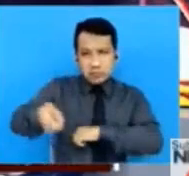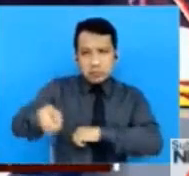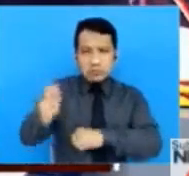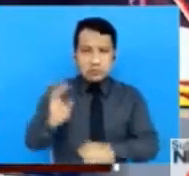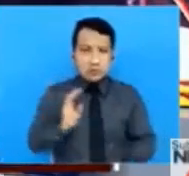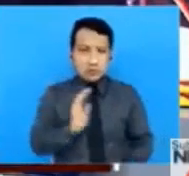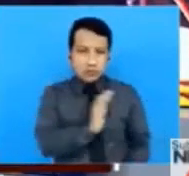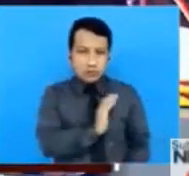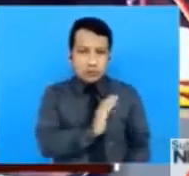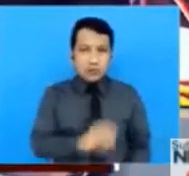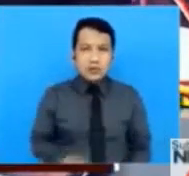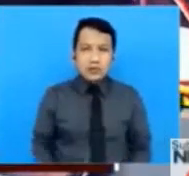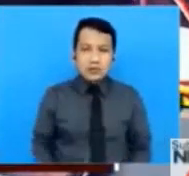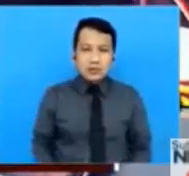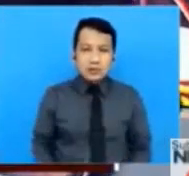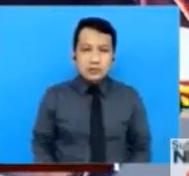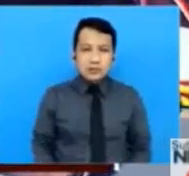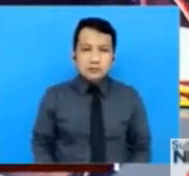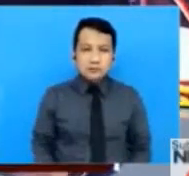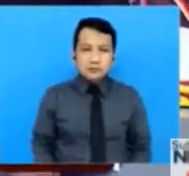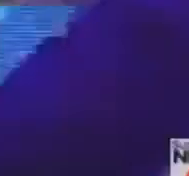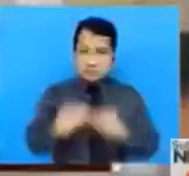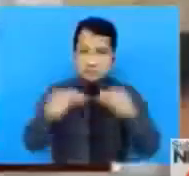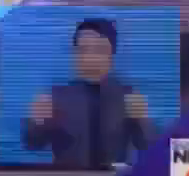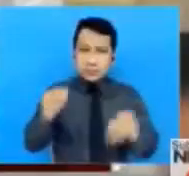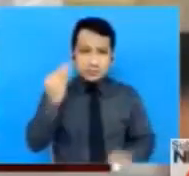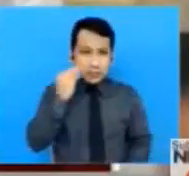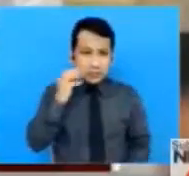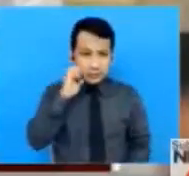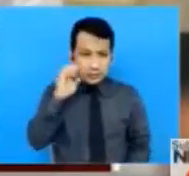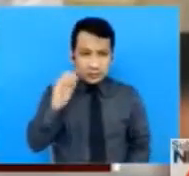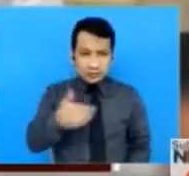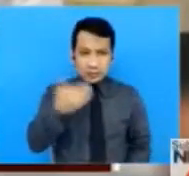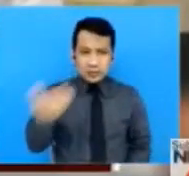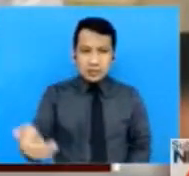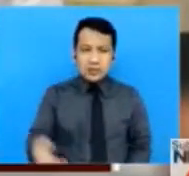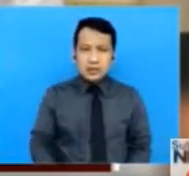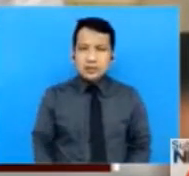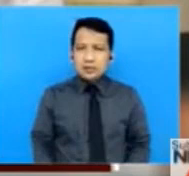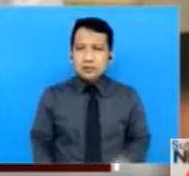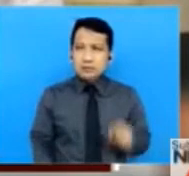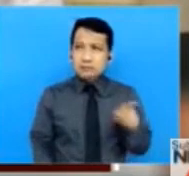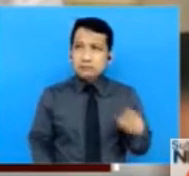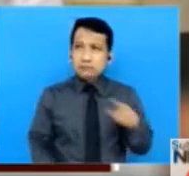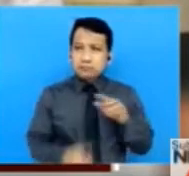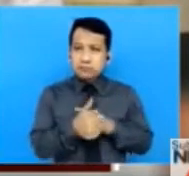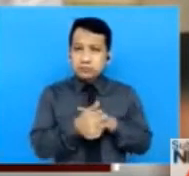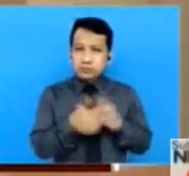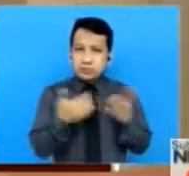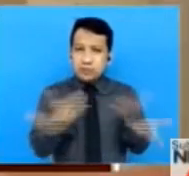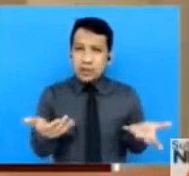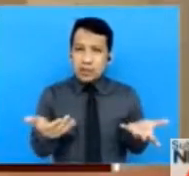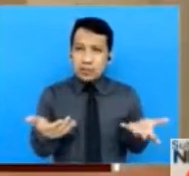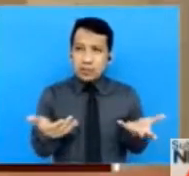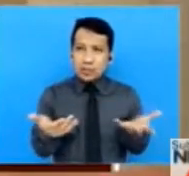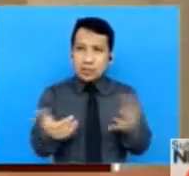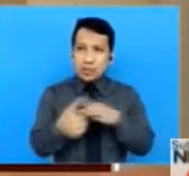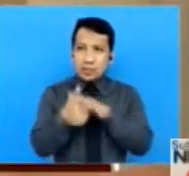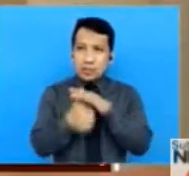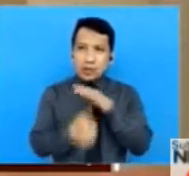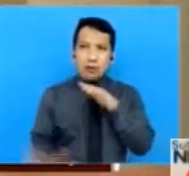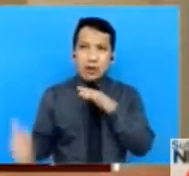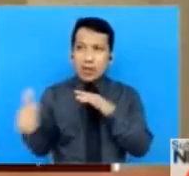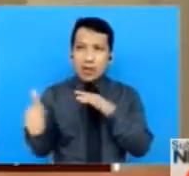Nasa frontline ng balitang yan si Marian Enriquez. Ang nagbooking, siya ngayong missing. Siya si Crystal